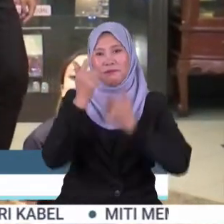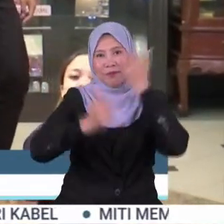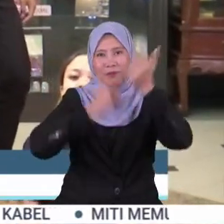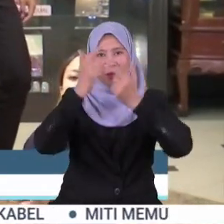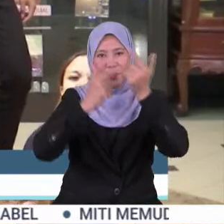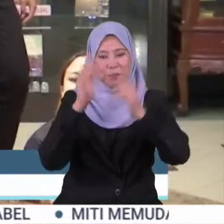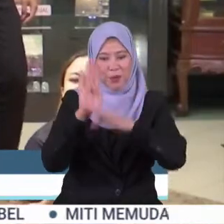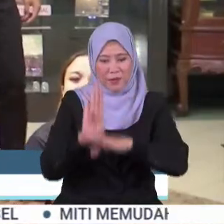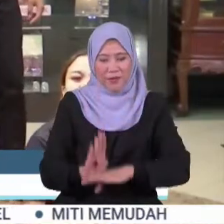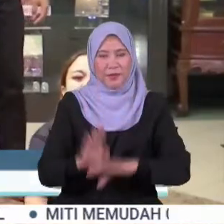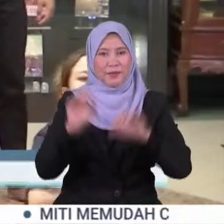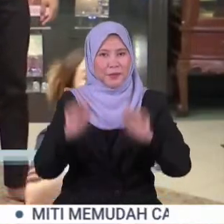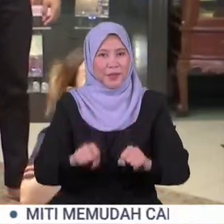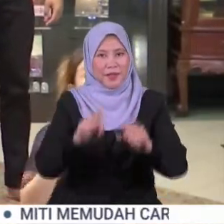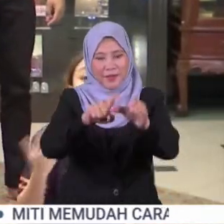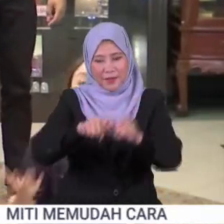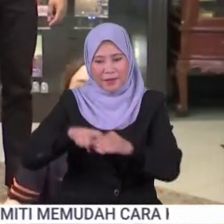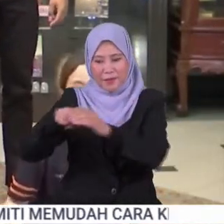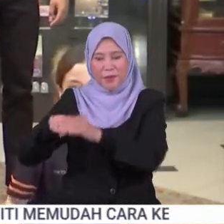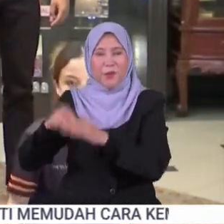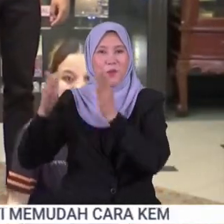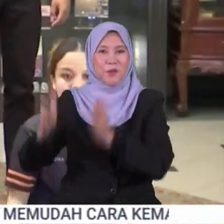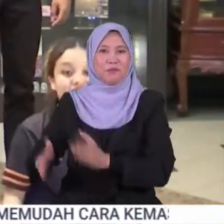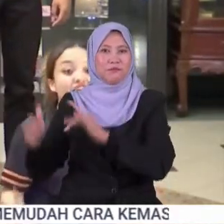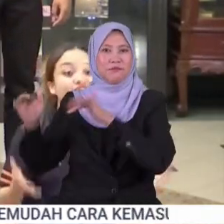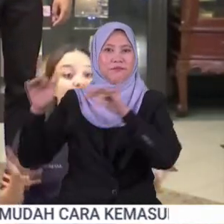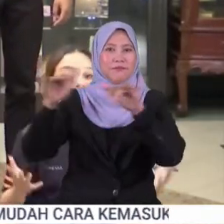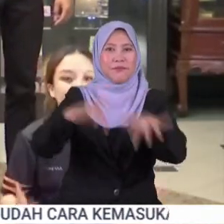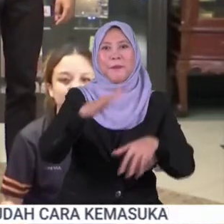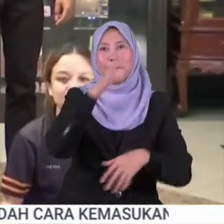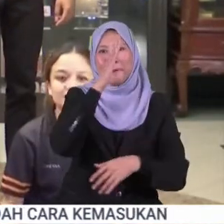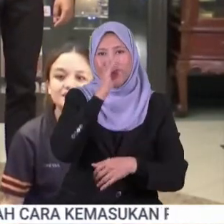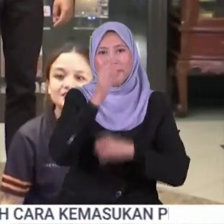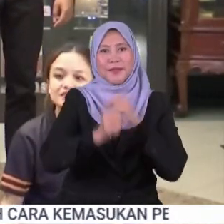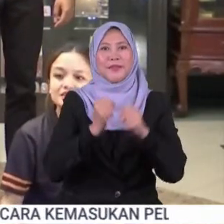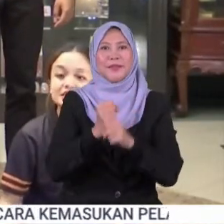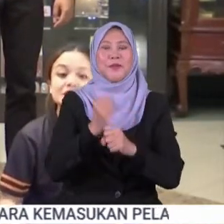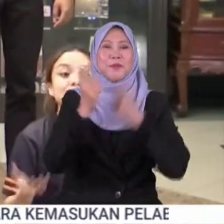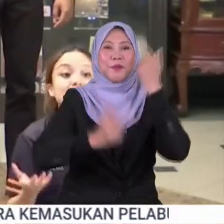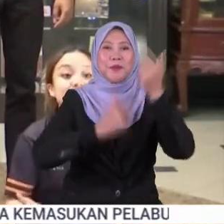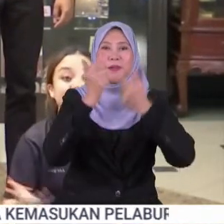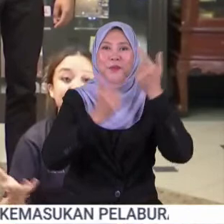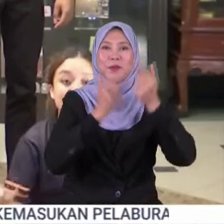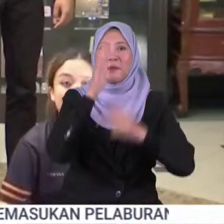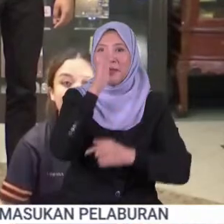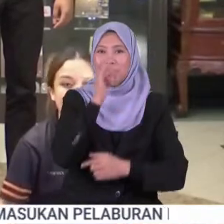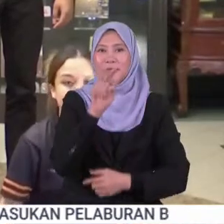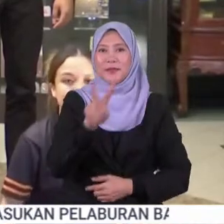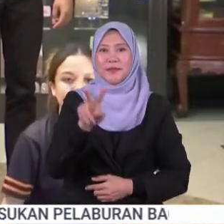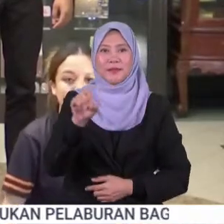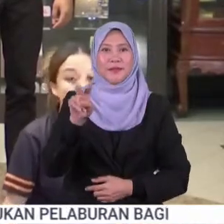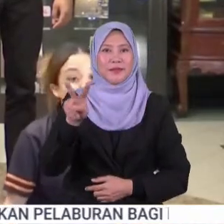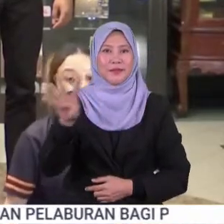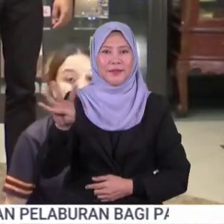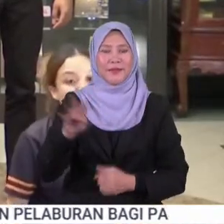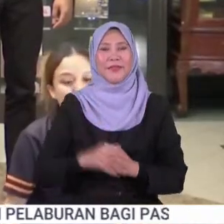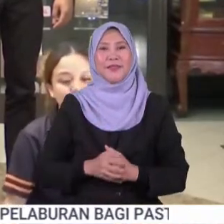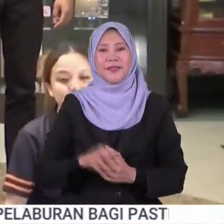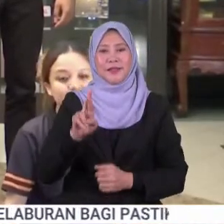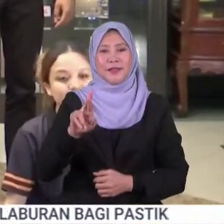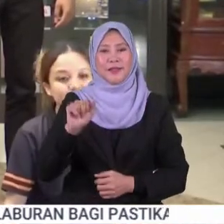budaya yang mampu menarik lebih ramai pengunjung ke Melaka menjelang Tahun Melawat Melaka 2024. Rahim